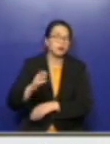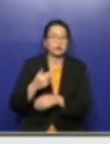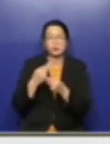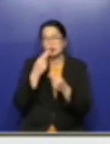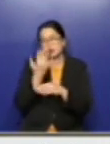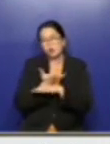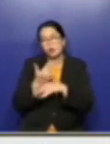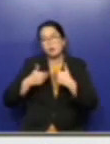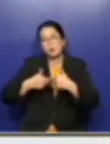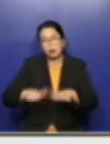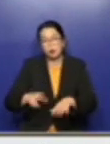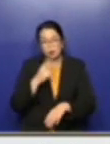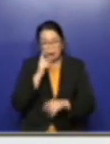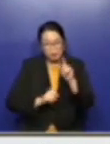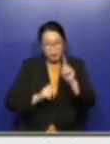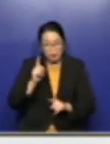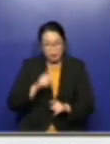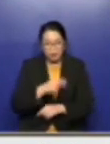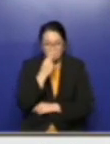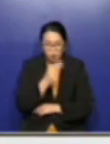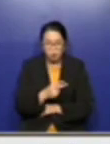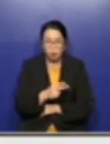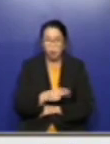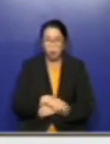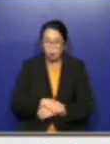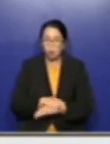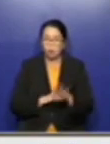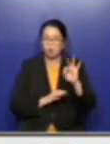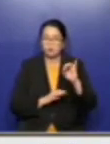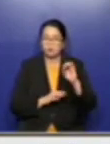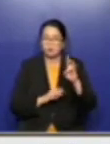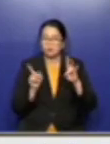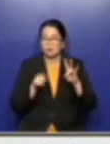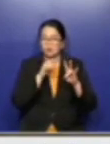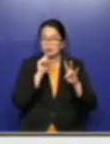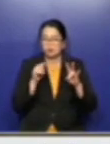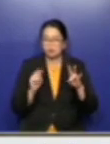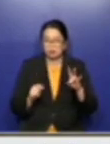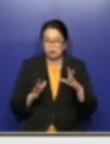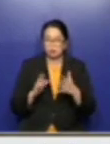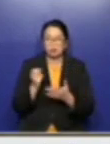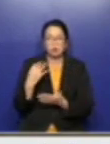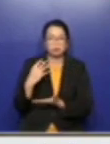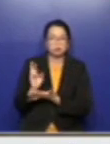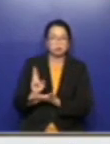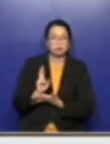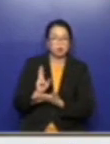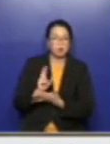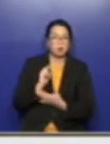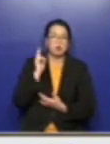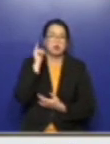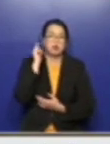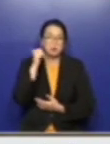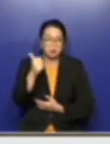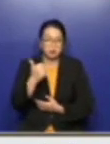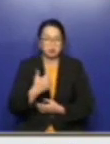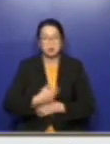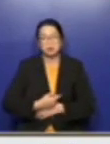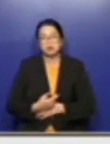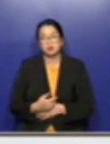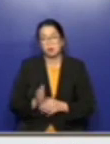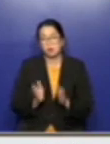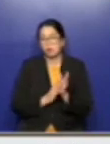ประเด็นต่อมาท่านประธานครับใกล้เรียงไปที่หน้าอื่นๆนะฮะรางวัลที่ท่านบอกครับด้านข่าวสารและรายการอันนี้ยินดีด้วย